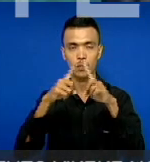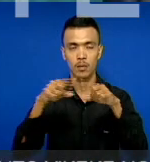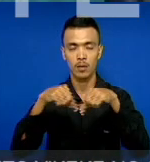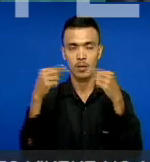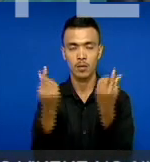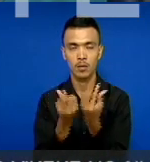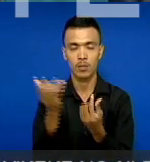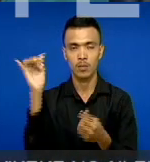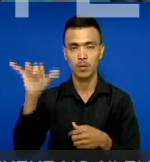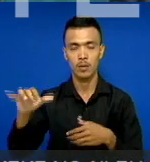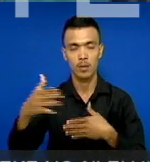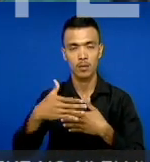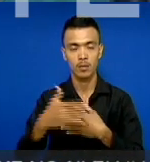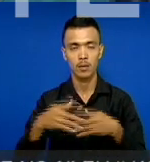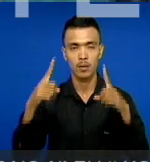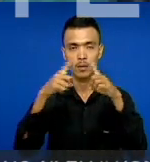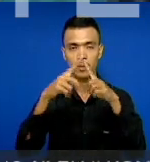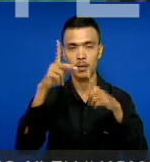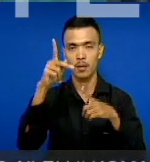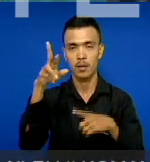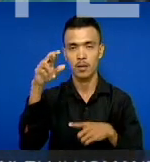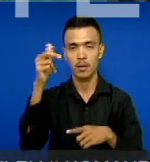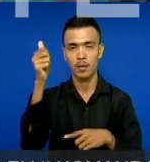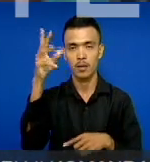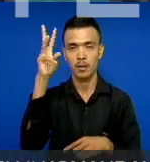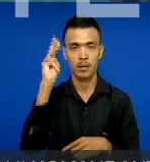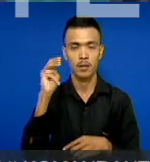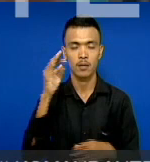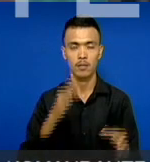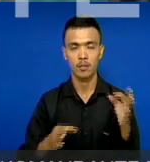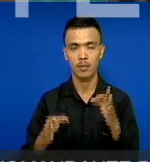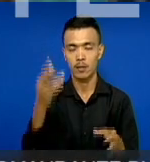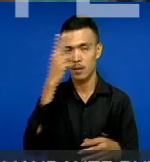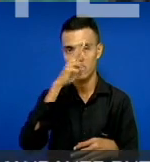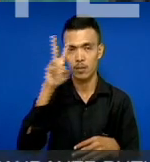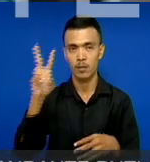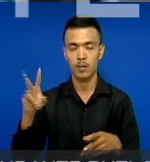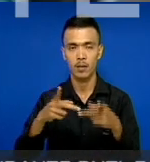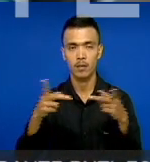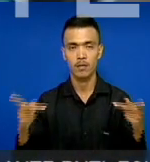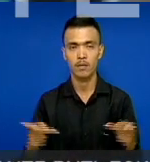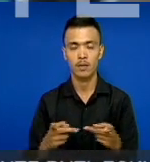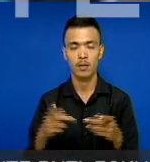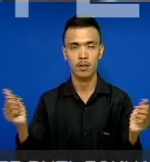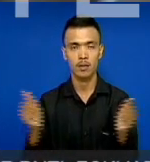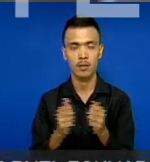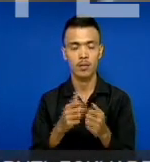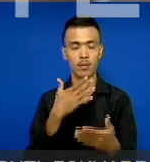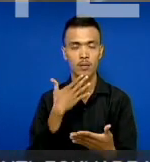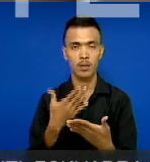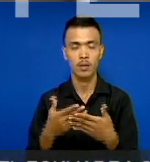hak besikan maya kram nomo sub kram sira urune ita hare ulu koordinasiones ne hori dia. Urune ita beli